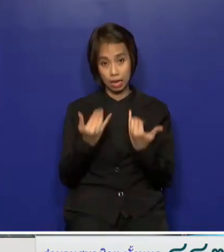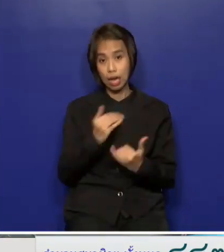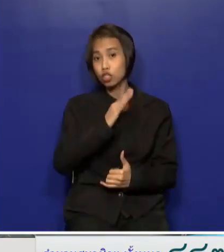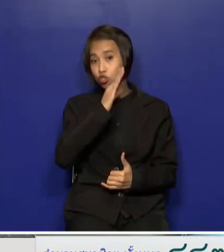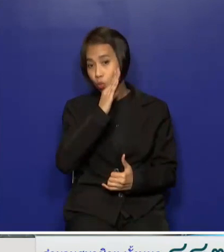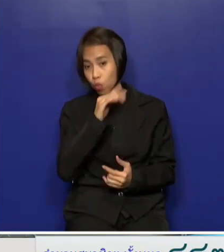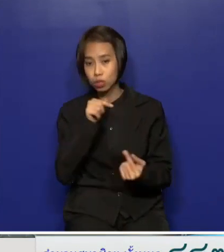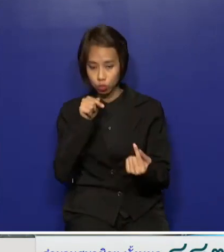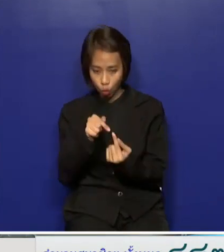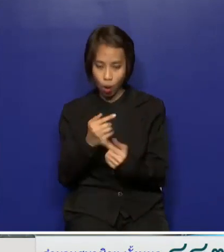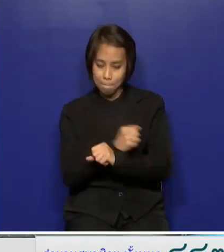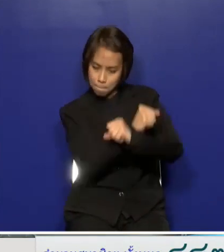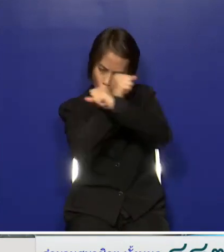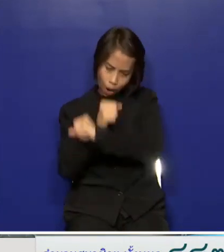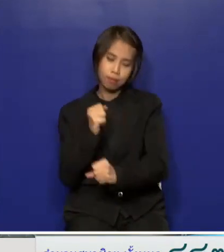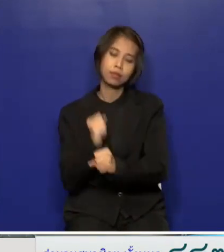นการซือสิธขายเสียง